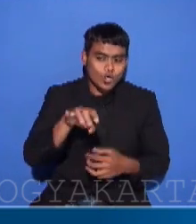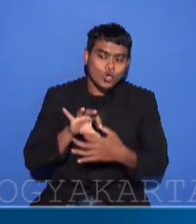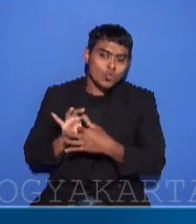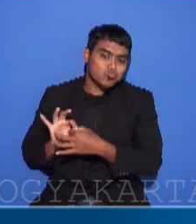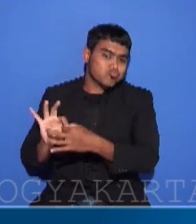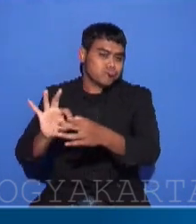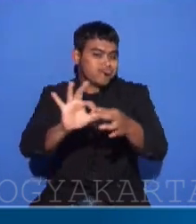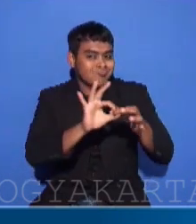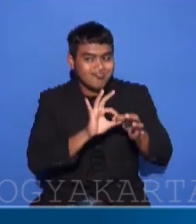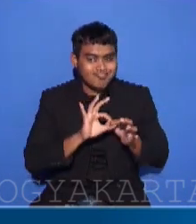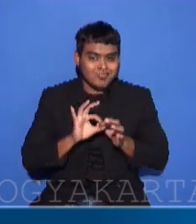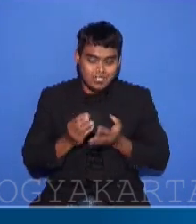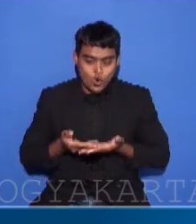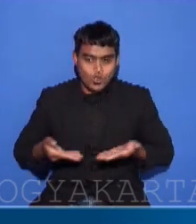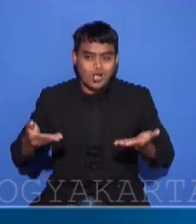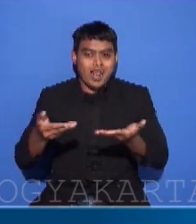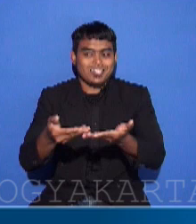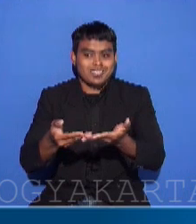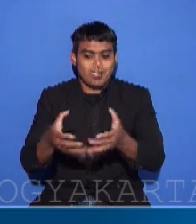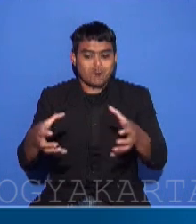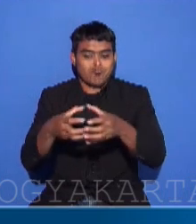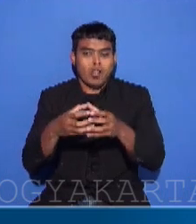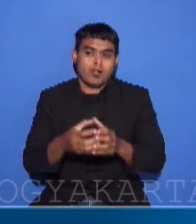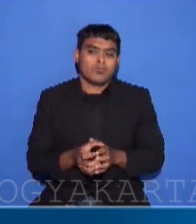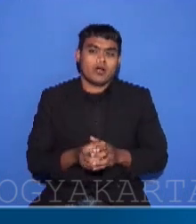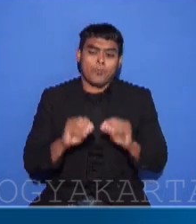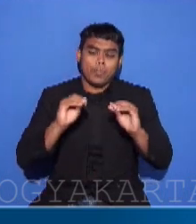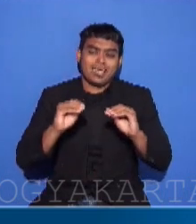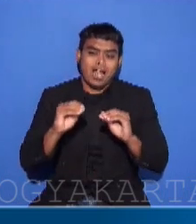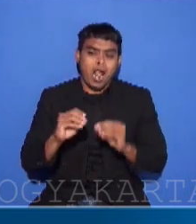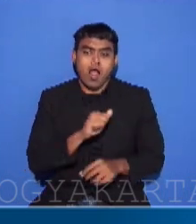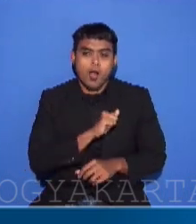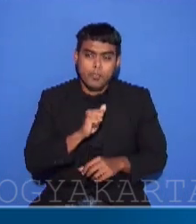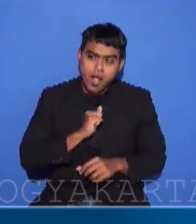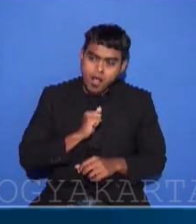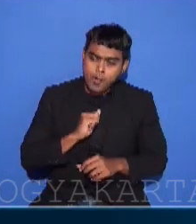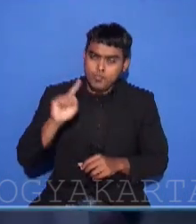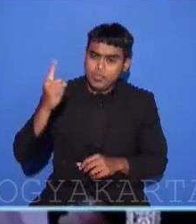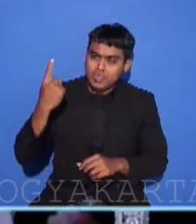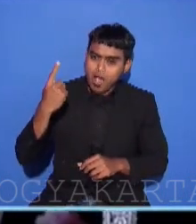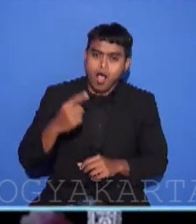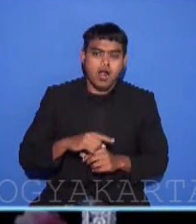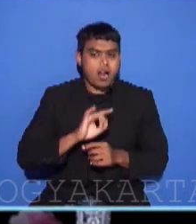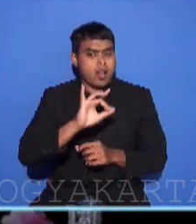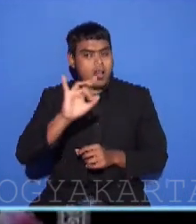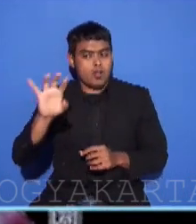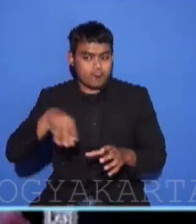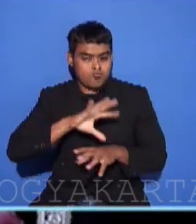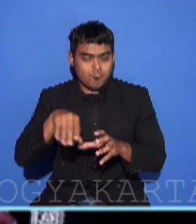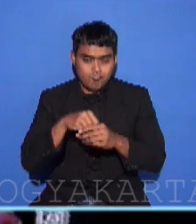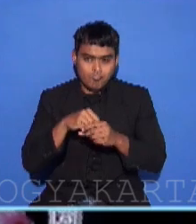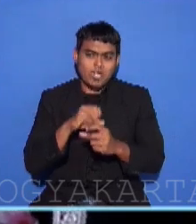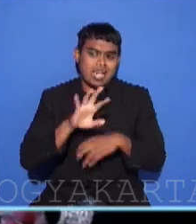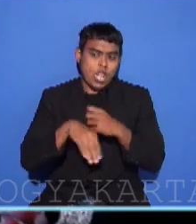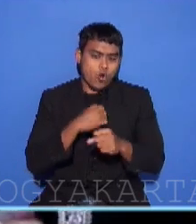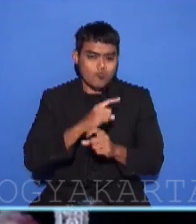di bidang sosial pendidikan dan keagamaan baik pemerintah maupun lembaga lainnya untuk tahun ini sudah terselenggara dua kali